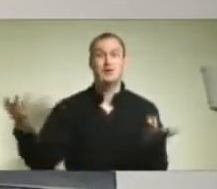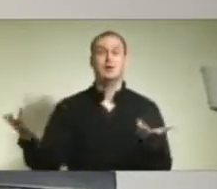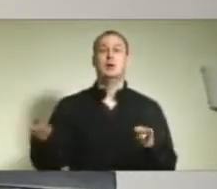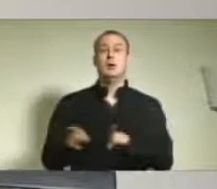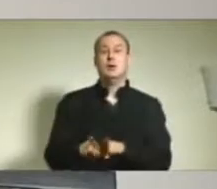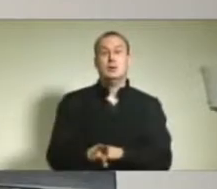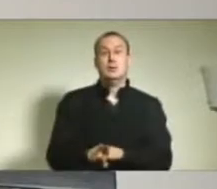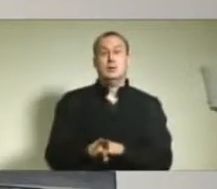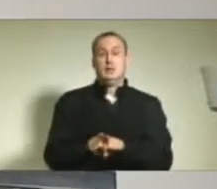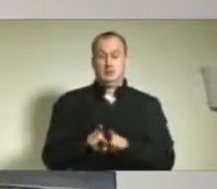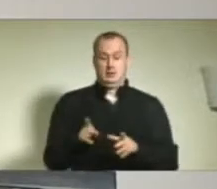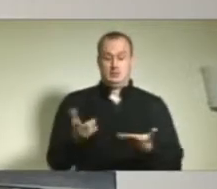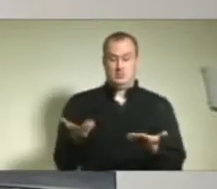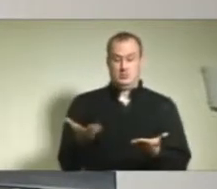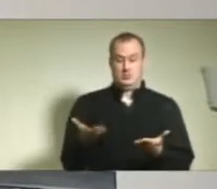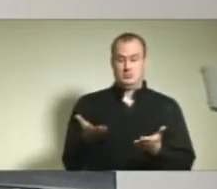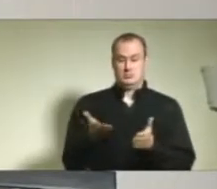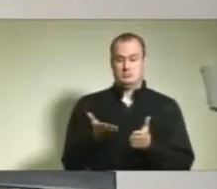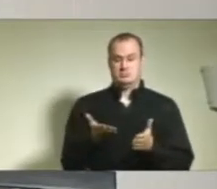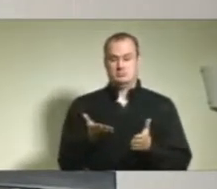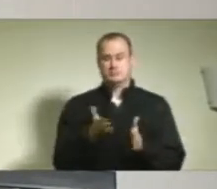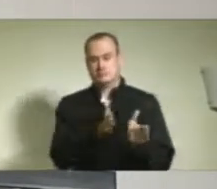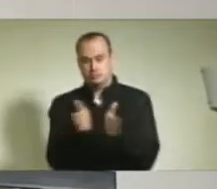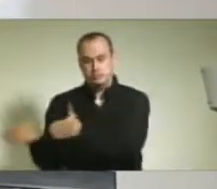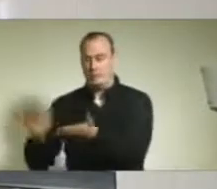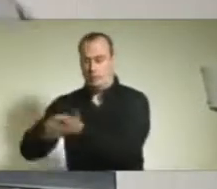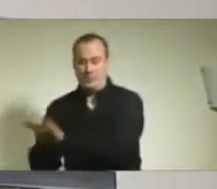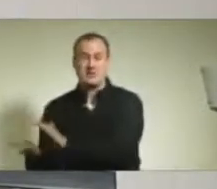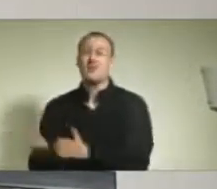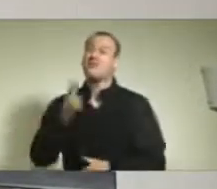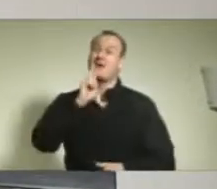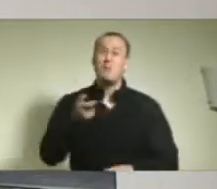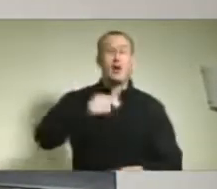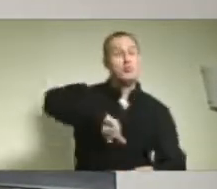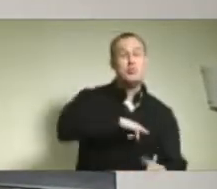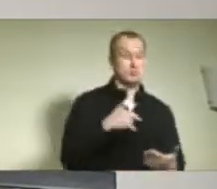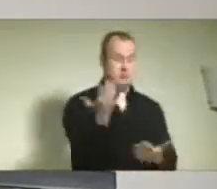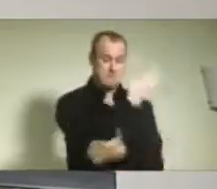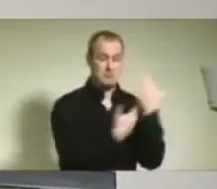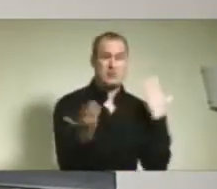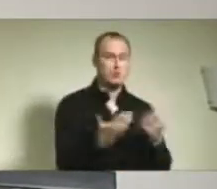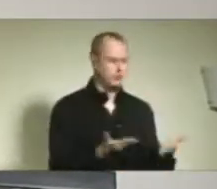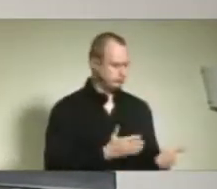unique. Et à l'origine, on était une entreprise de main-d'œuvre qui est allée sur le high-tech.